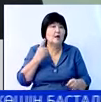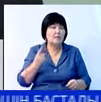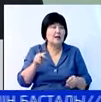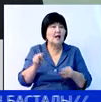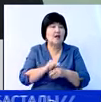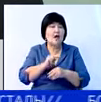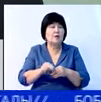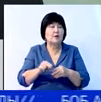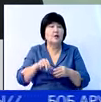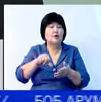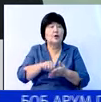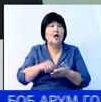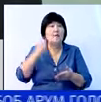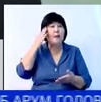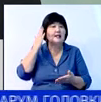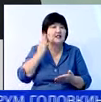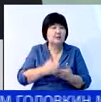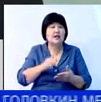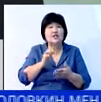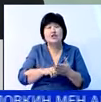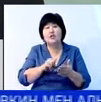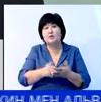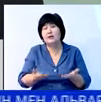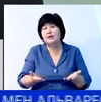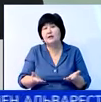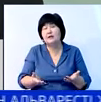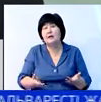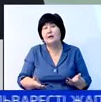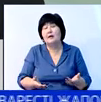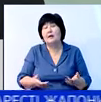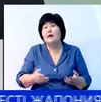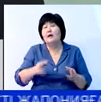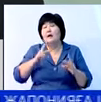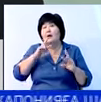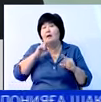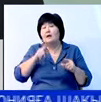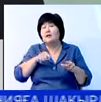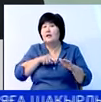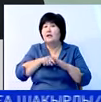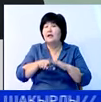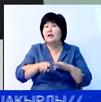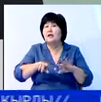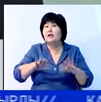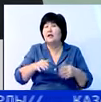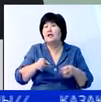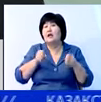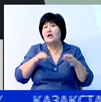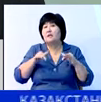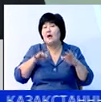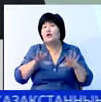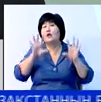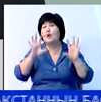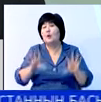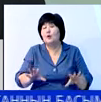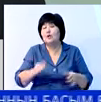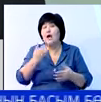тәрбиелік тұрғыдағы мәнісі бар, себебі қаскөйлікпен жазаны өтеуден қаскөйлікпен жалтарған жағдайда қылмыстық атқару кодексінің